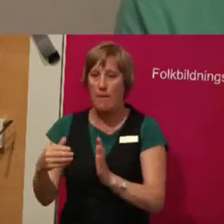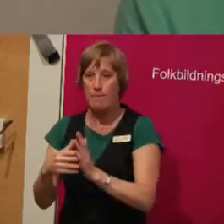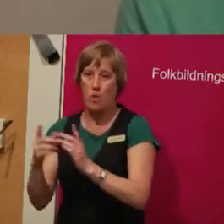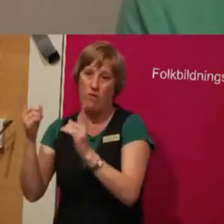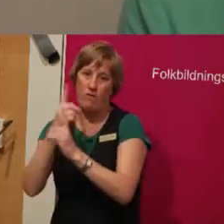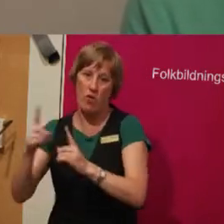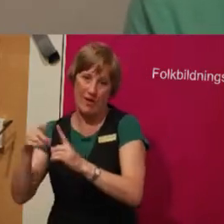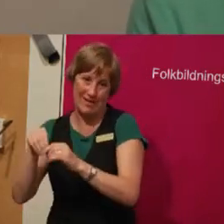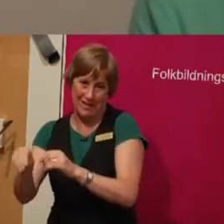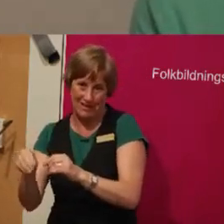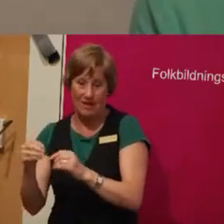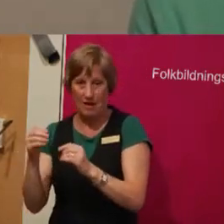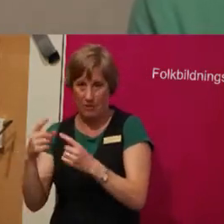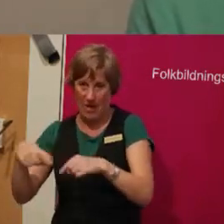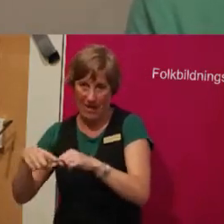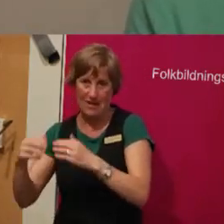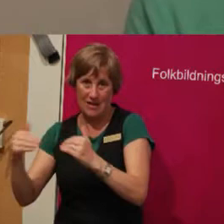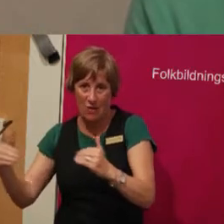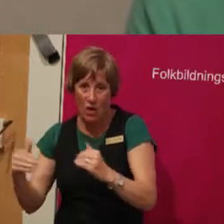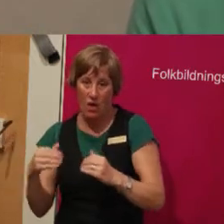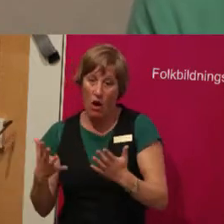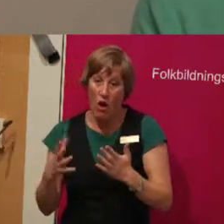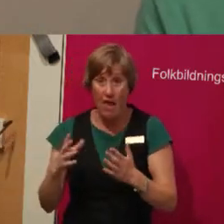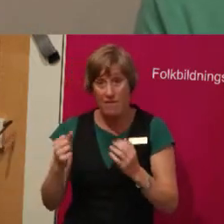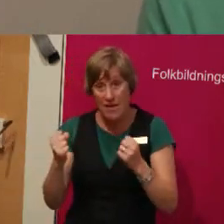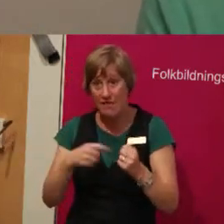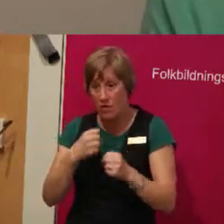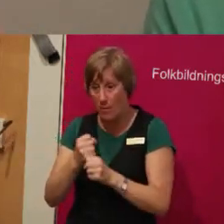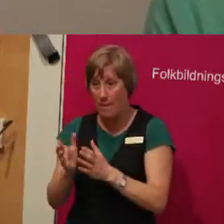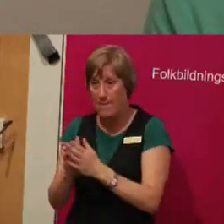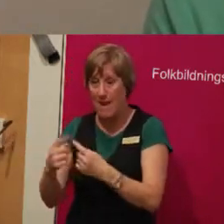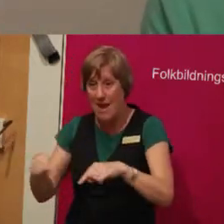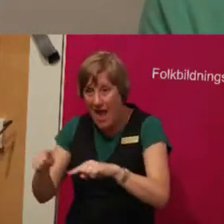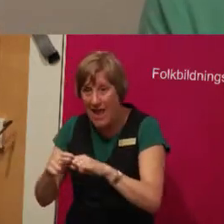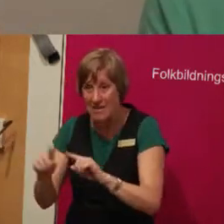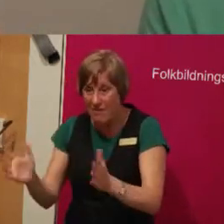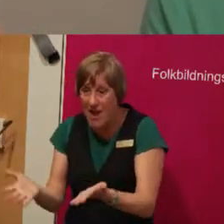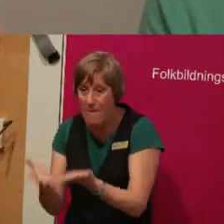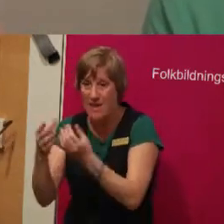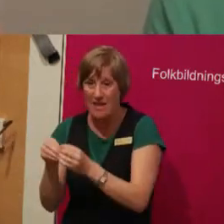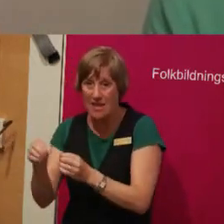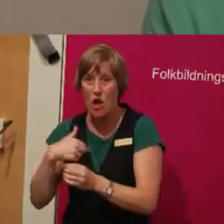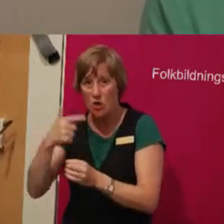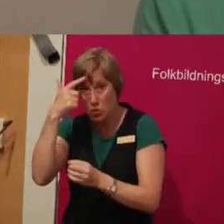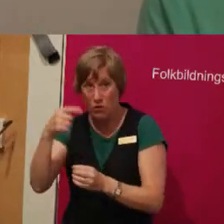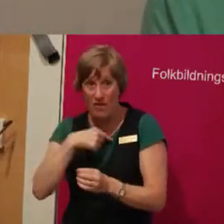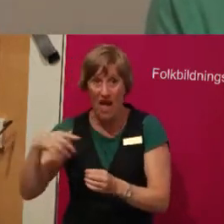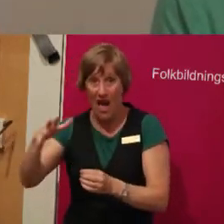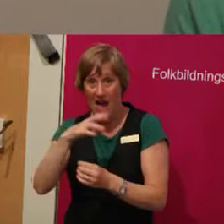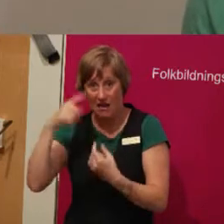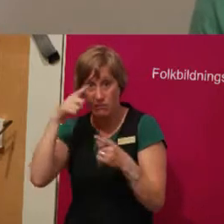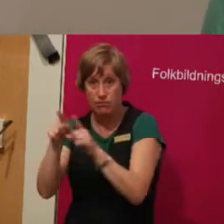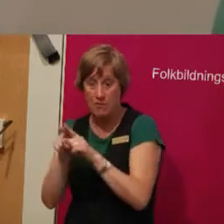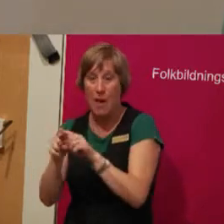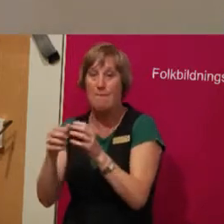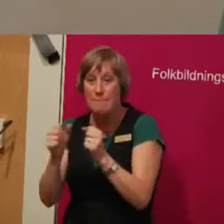ja det är ju behjärtansvärt för det är ju jätteviktigt att vi jobbar med läsfrämjande insatser. Det tror jag vi allihopa tycker här. Men det måste vara